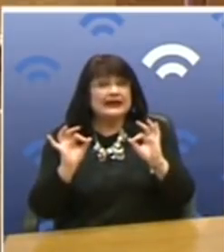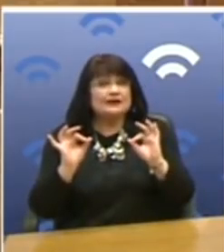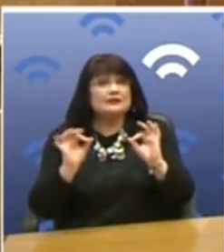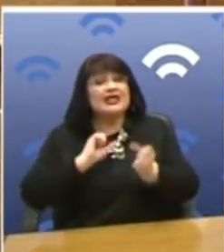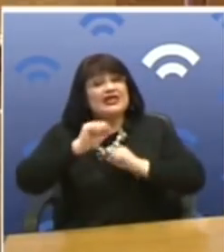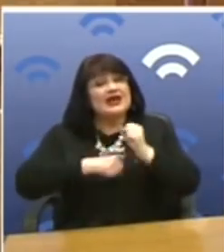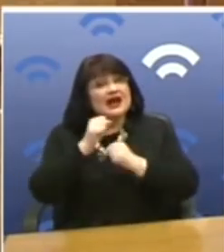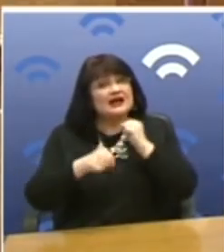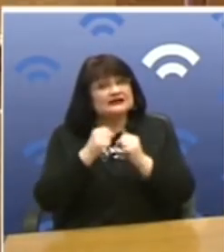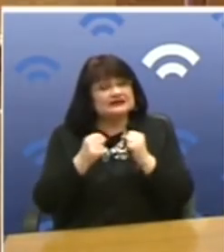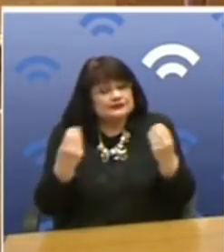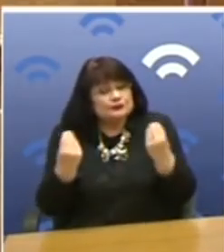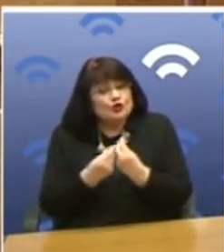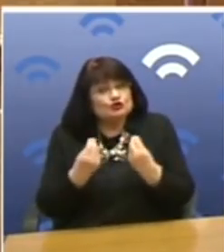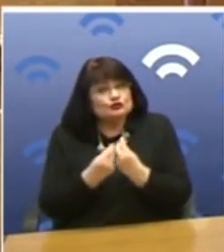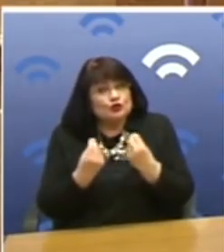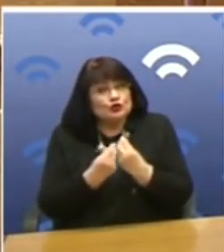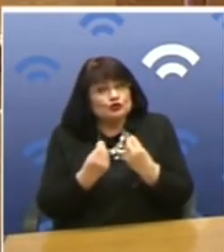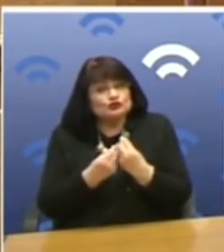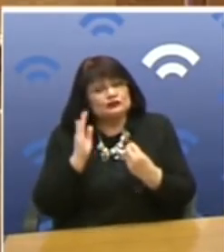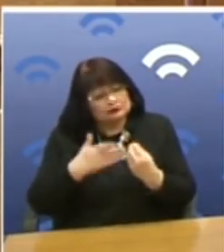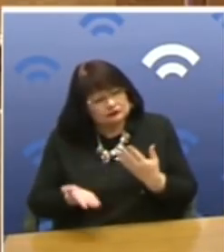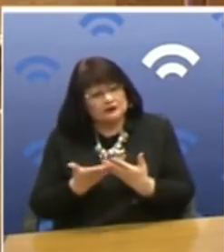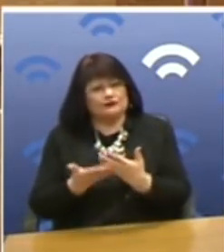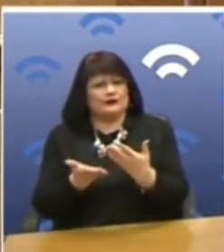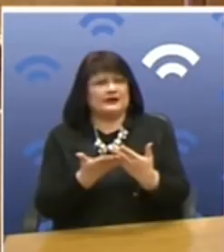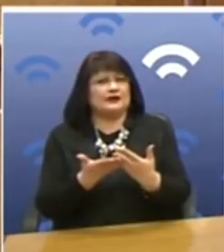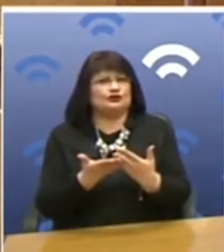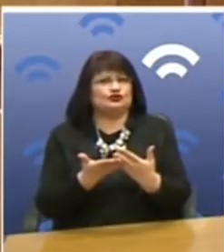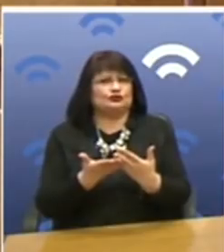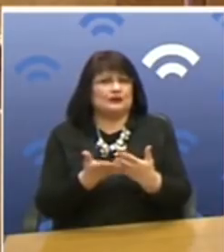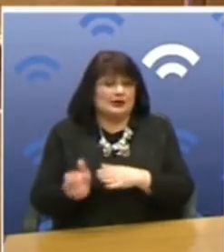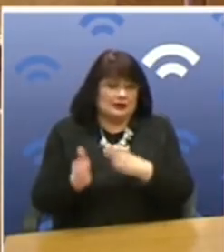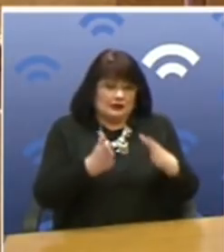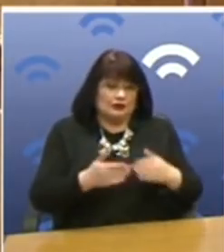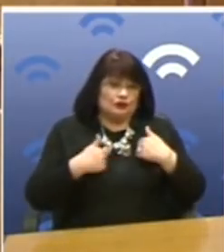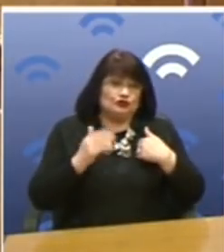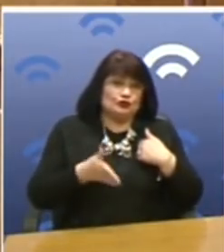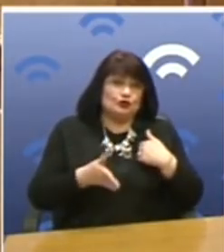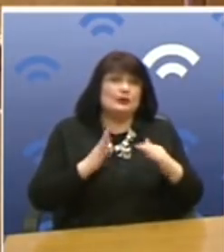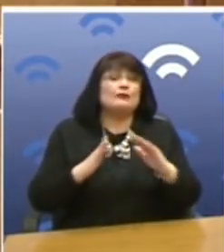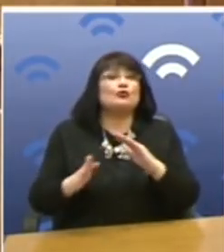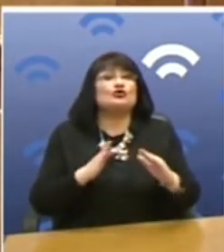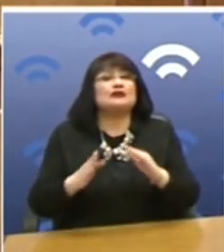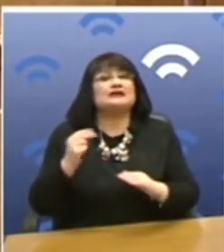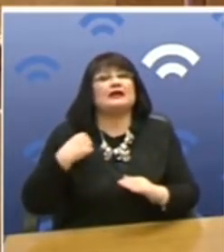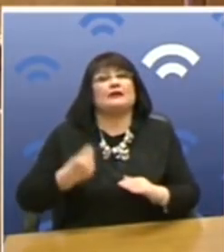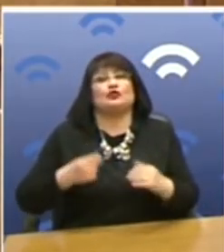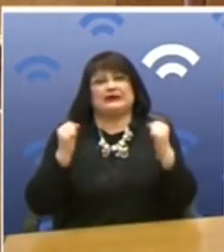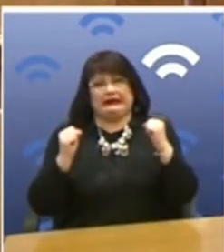μας έτσι ώστε να συμβάλλουμε από τη δική μας μεριά στην προστασία της δημόσιας